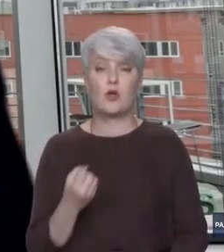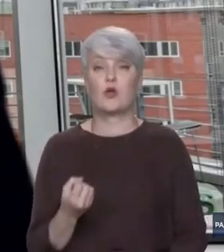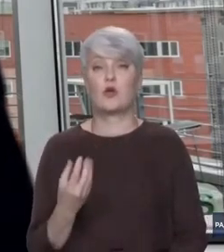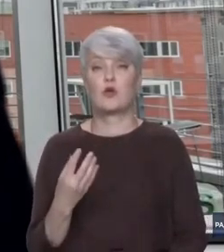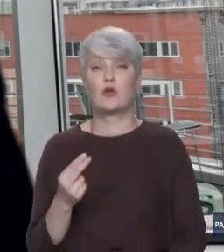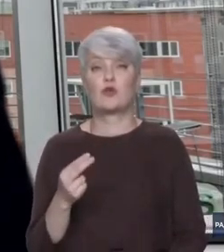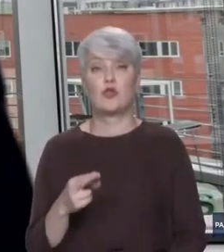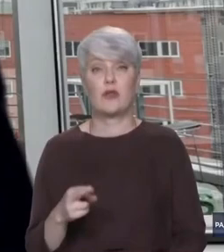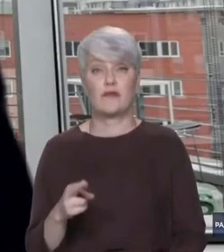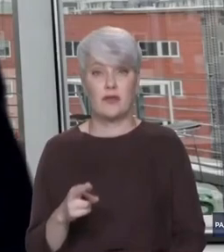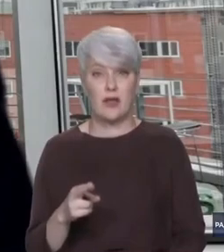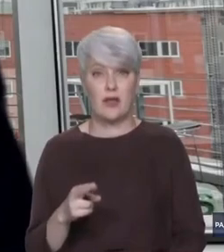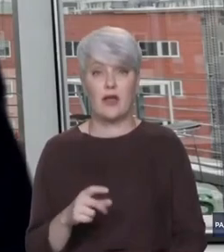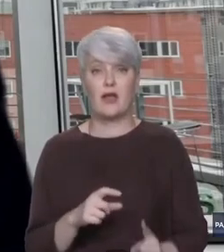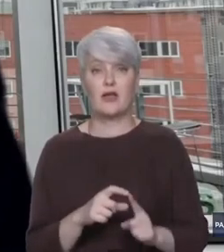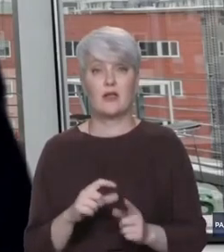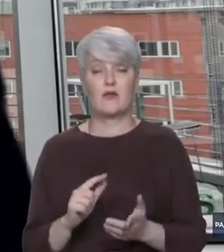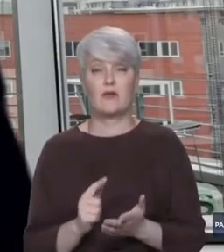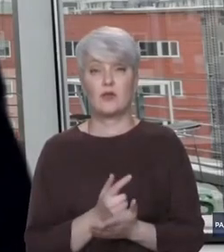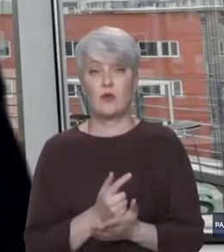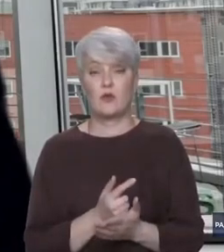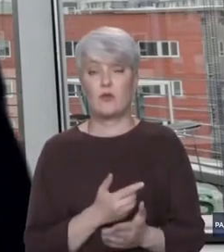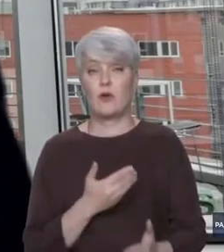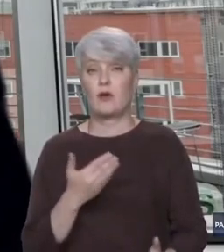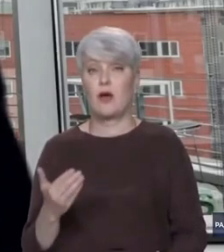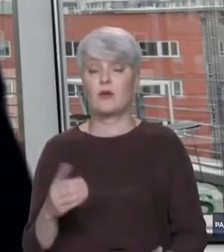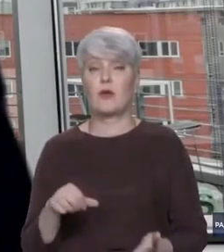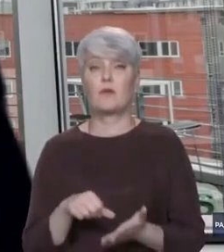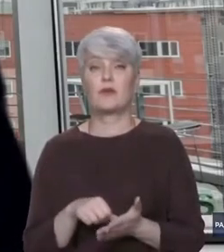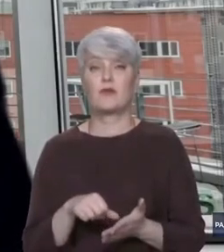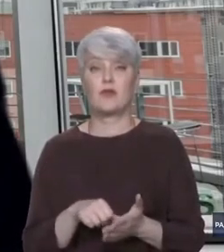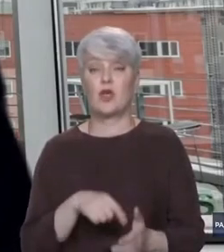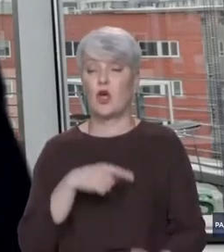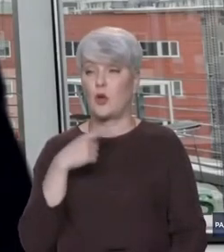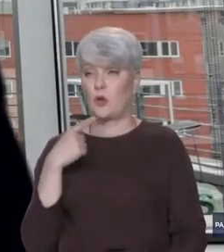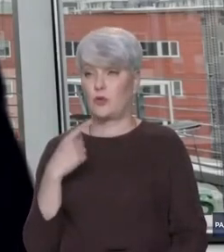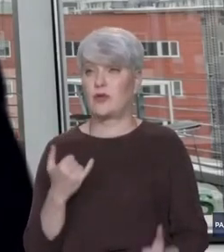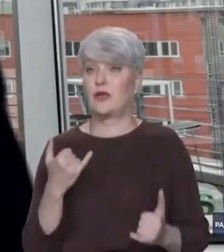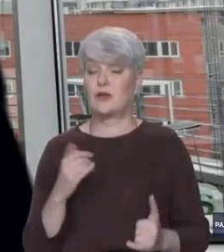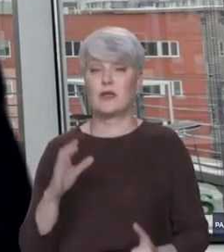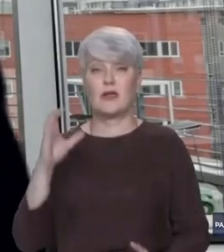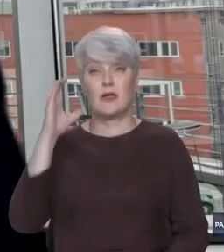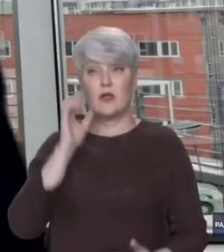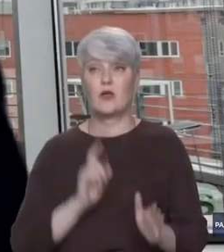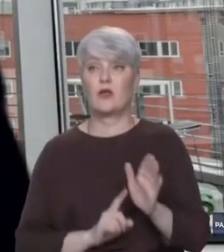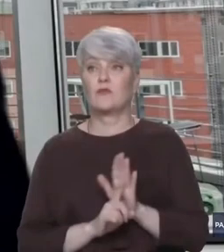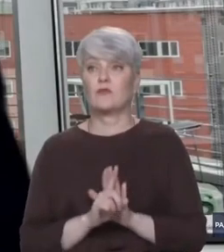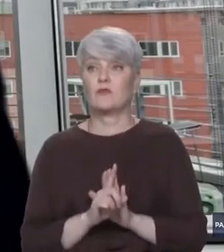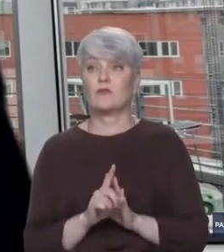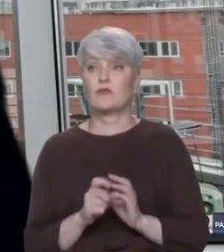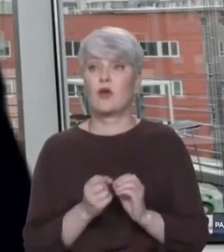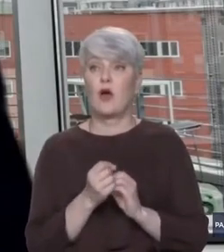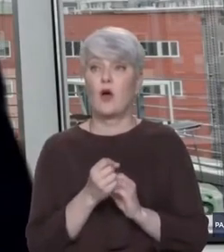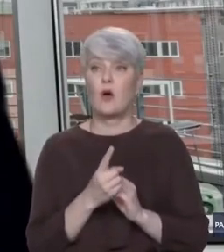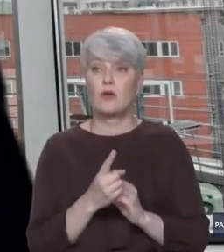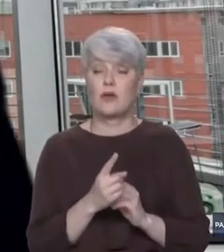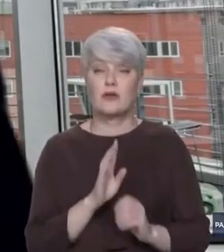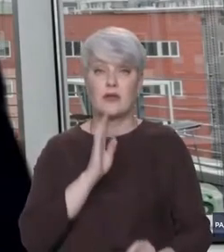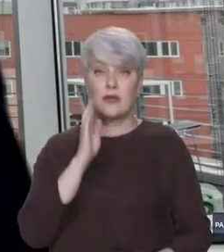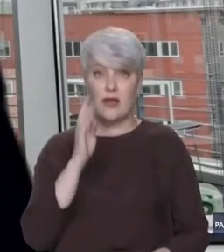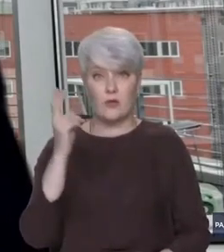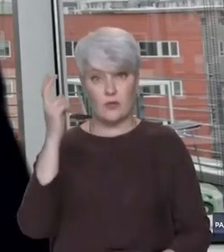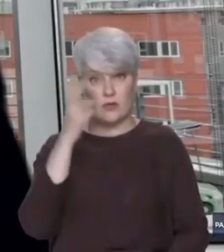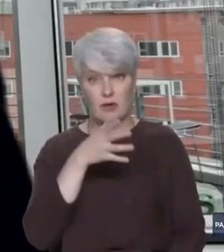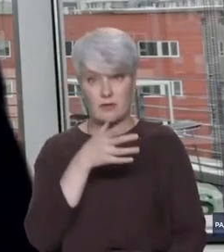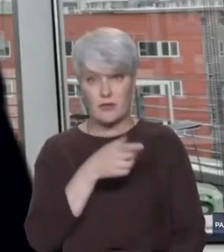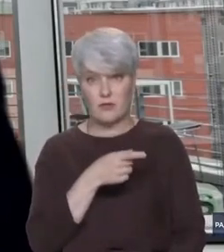червня слово знову матимуть представники Росії сьогодні слухання почалися об 11 ранку за